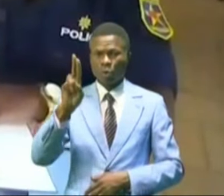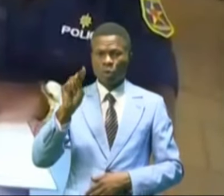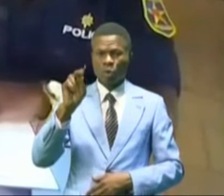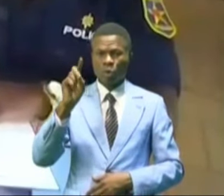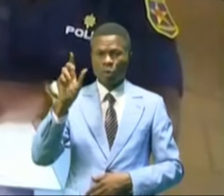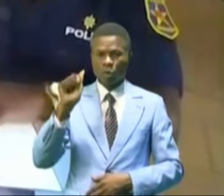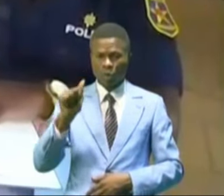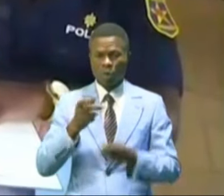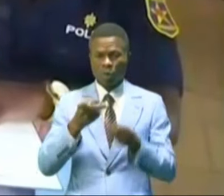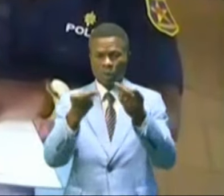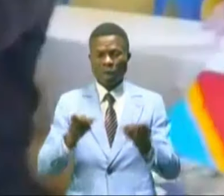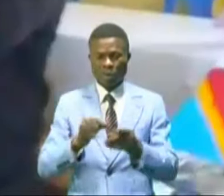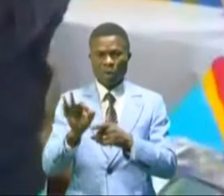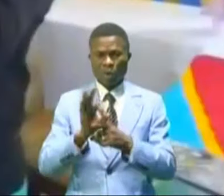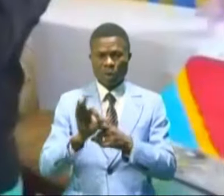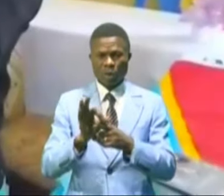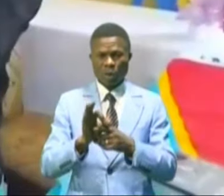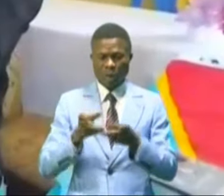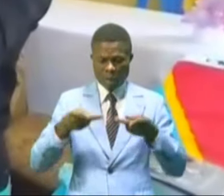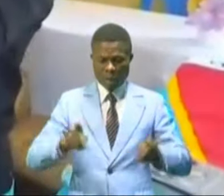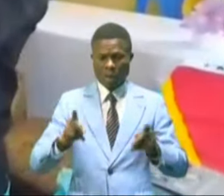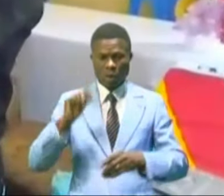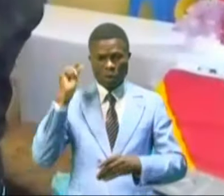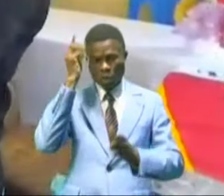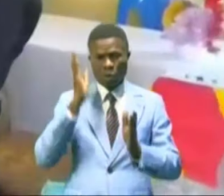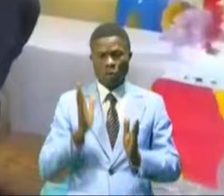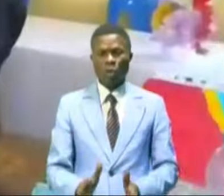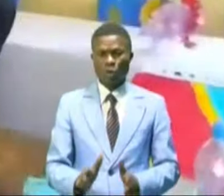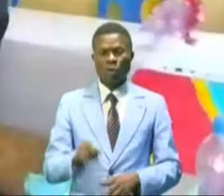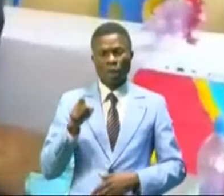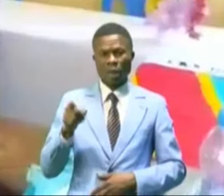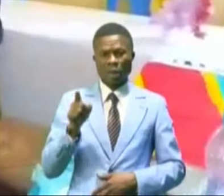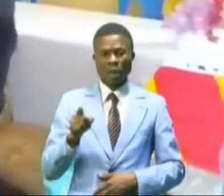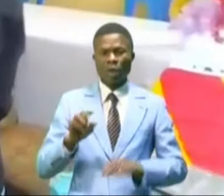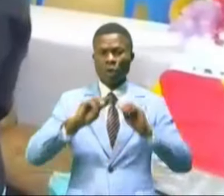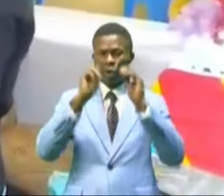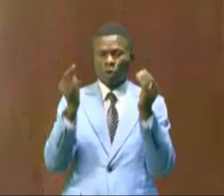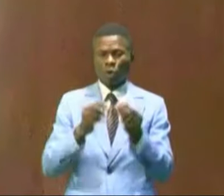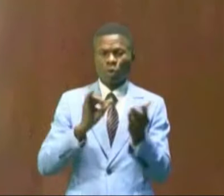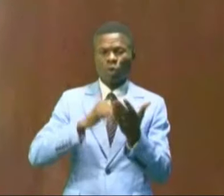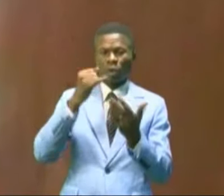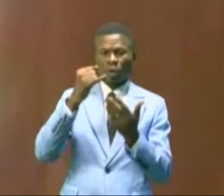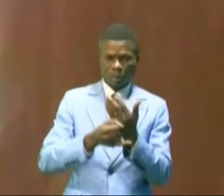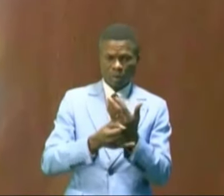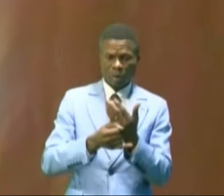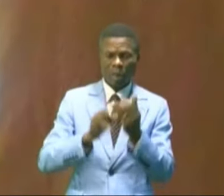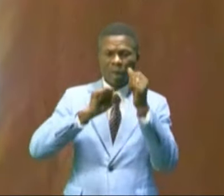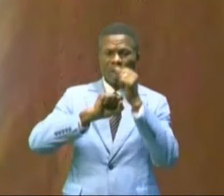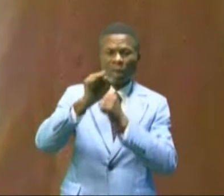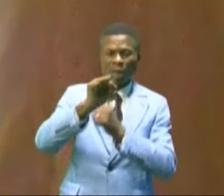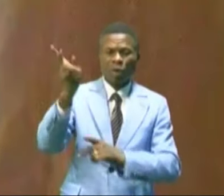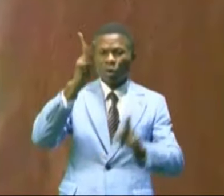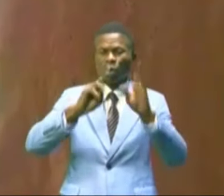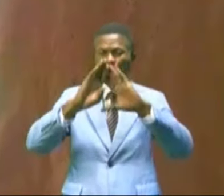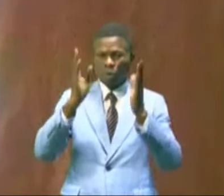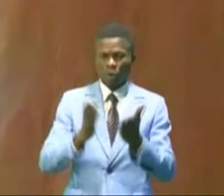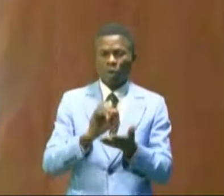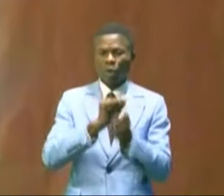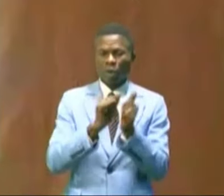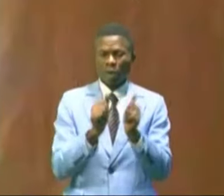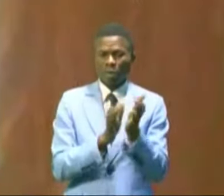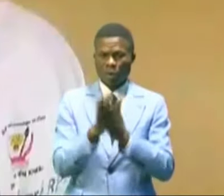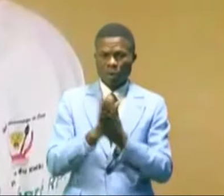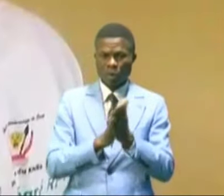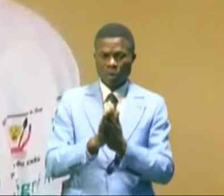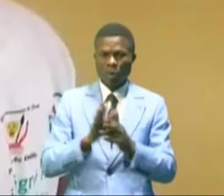atelier qui non seulement a permis au gouverneur Félicien Kiwaya et à l'équipe du projet de sensibiliser la population sur les enjeux liés à